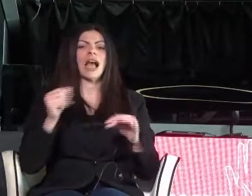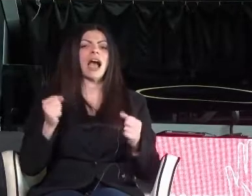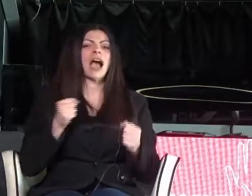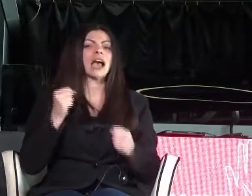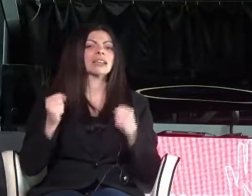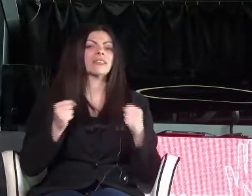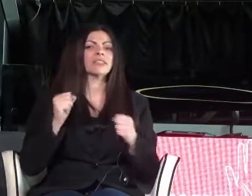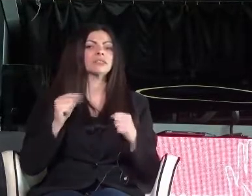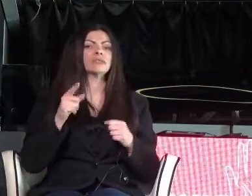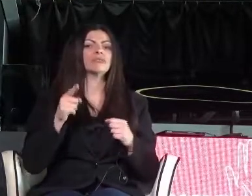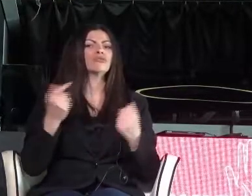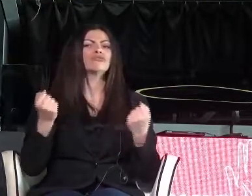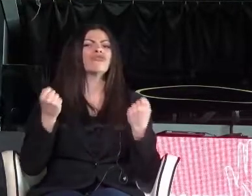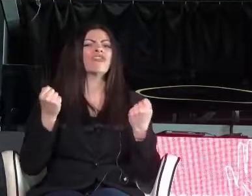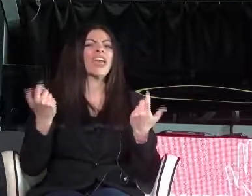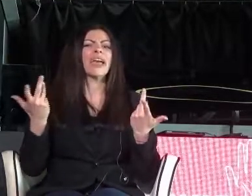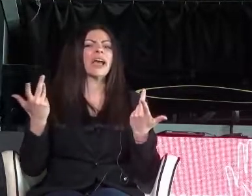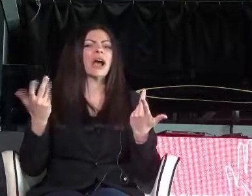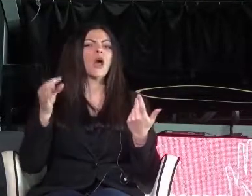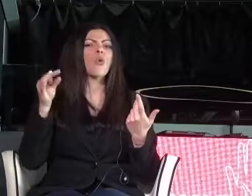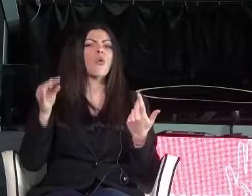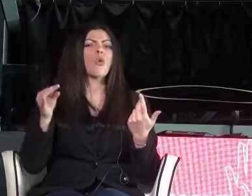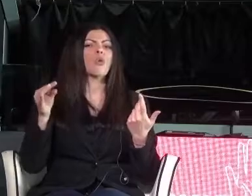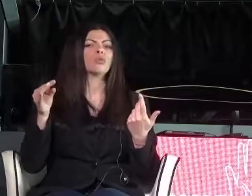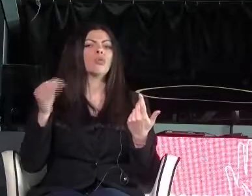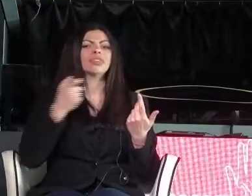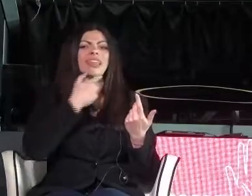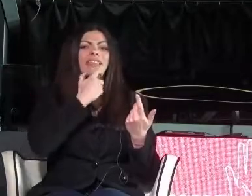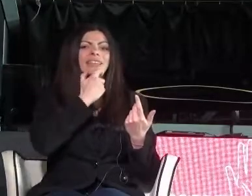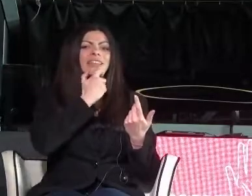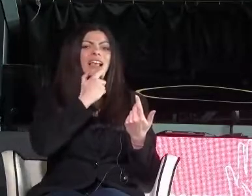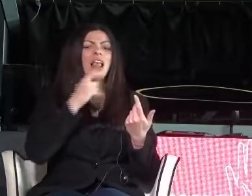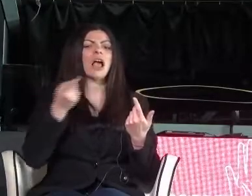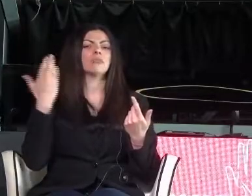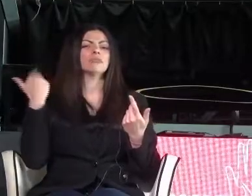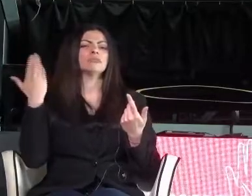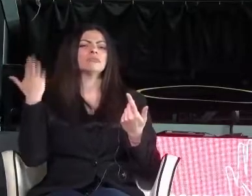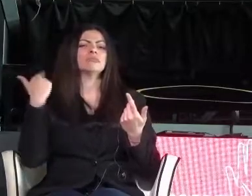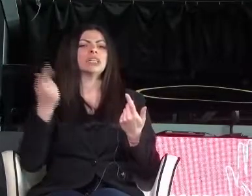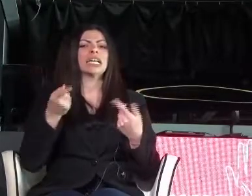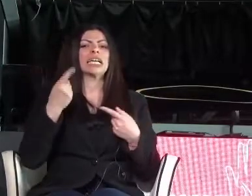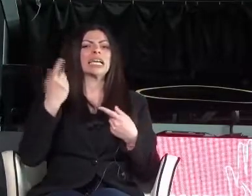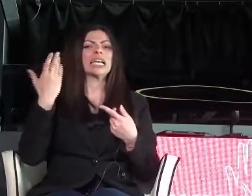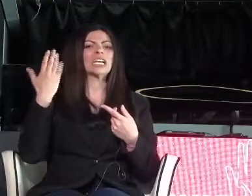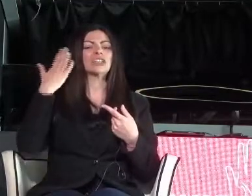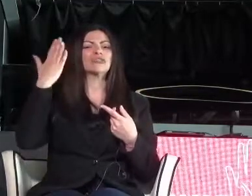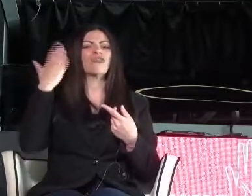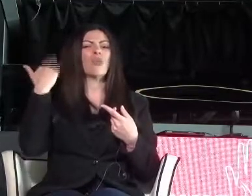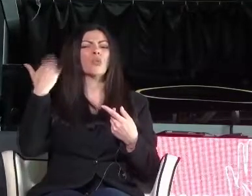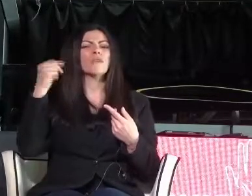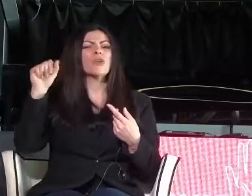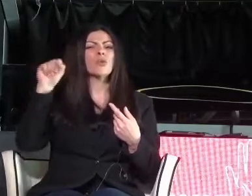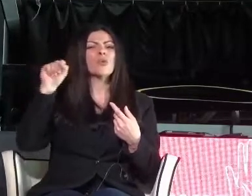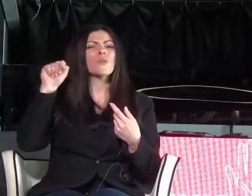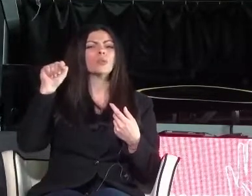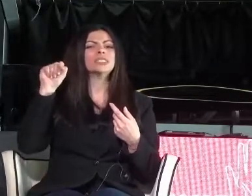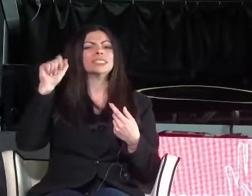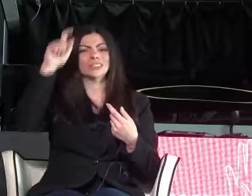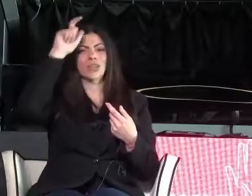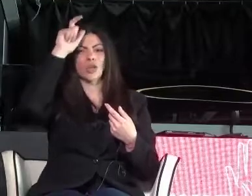живее по принцип в Лондон, но е дете на български турци, преживели етническото прочистване по време на комунистическия режим в